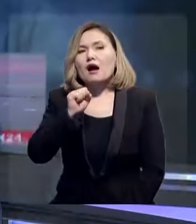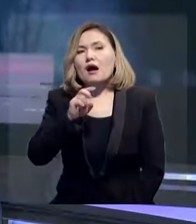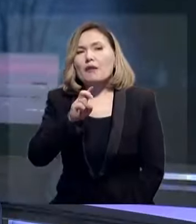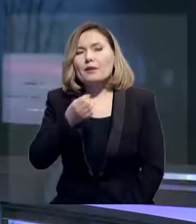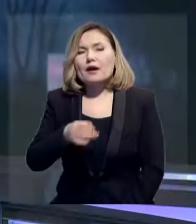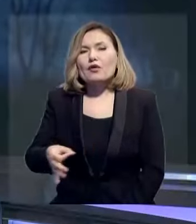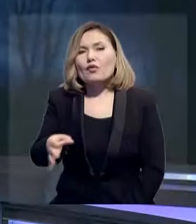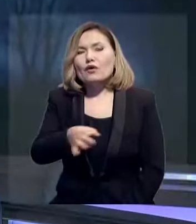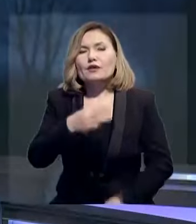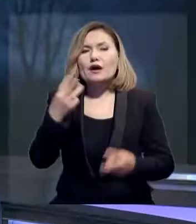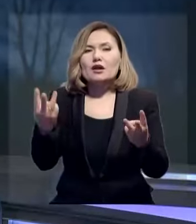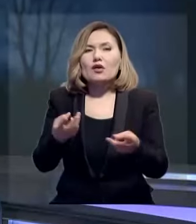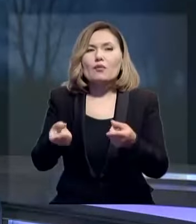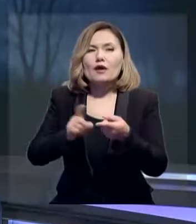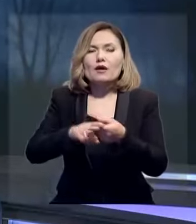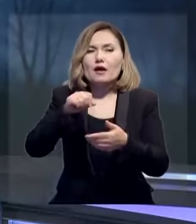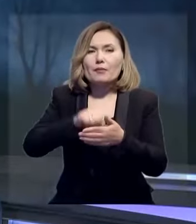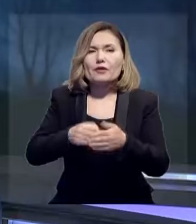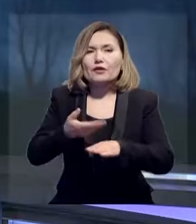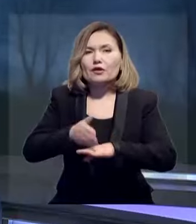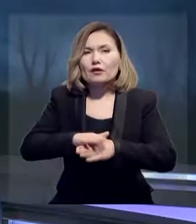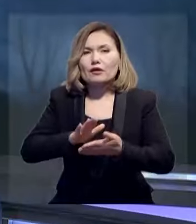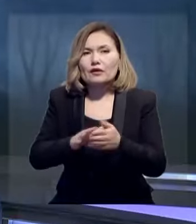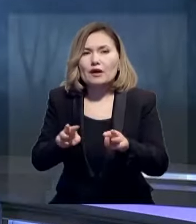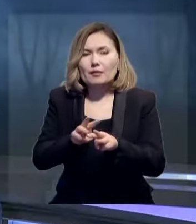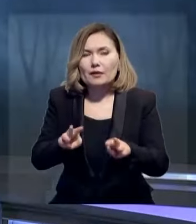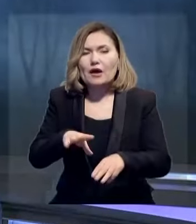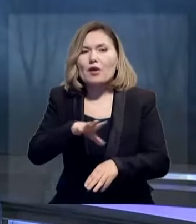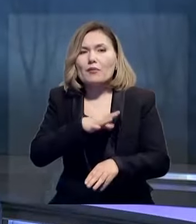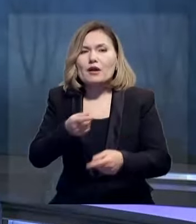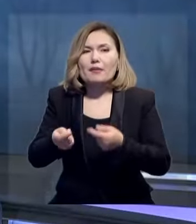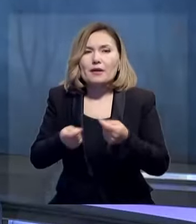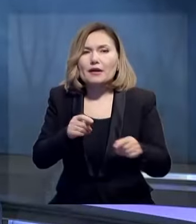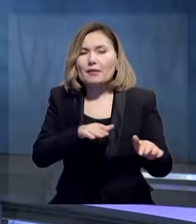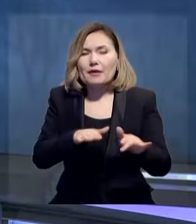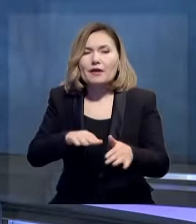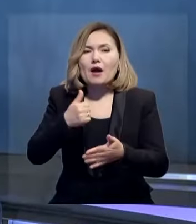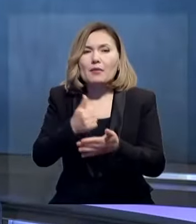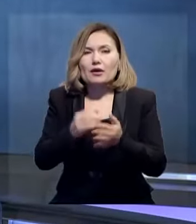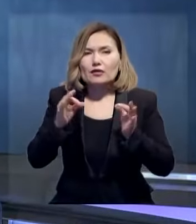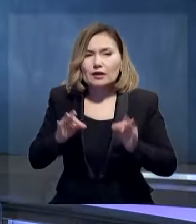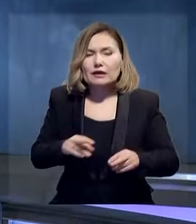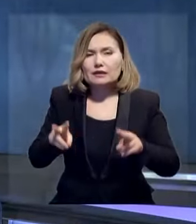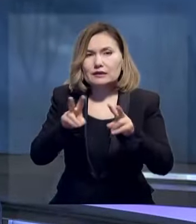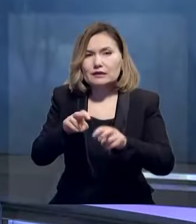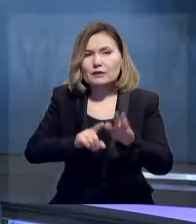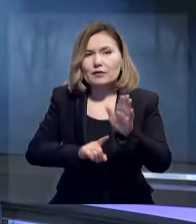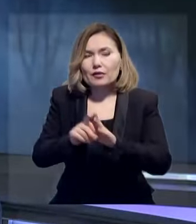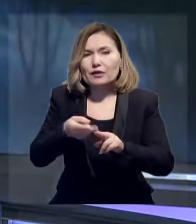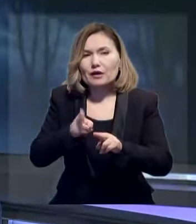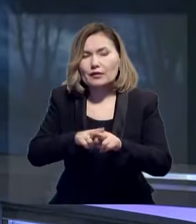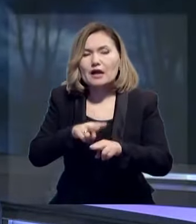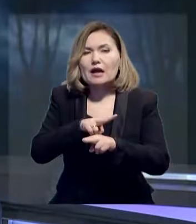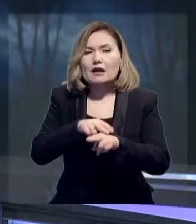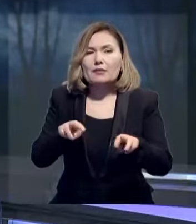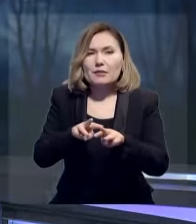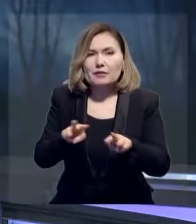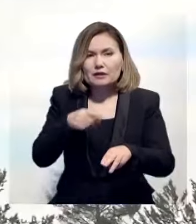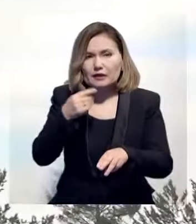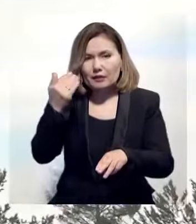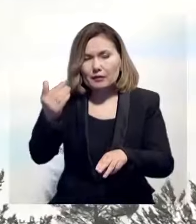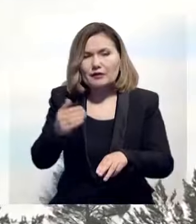Абай облысындағы өртке байланысты төтенше жағдайлар министрлігі бұрынғы басшылығының әрекеттерін бас прокуратура тексереді. Бұл туралы ішкі істер министрі